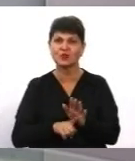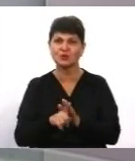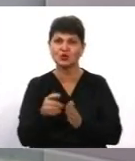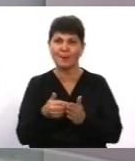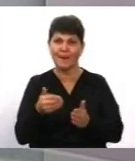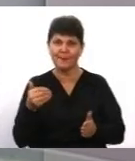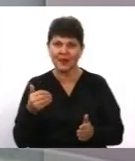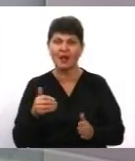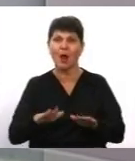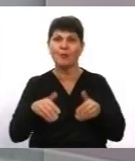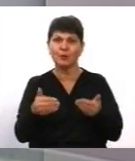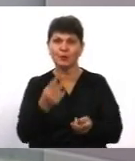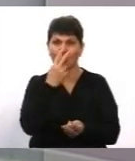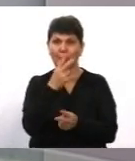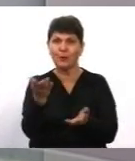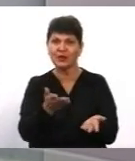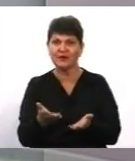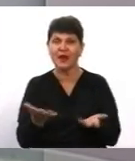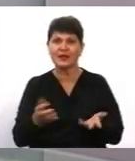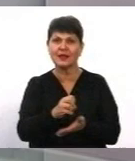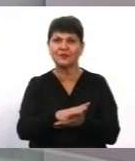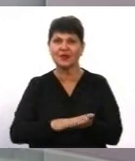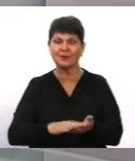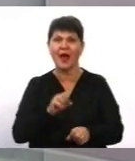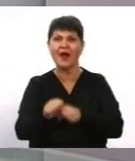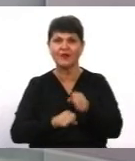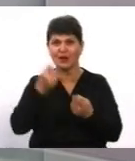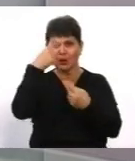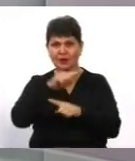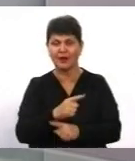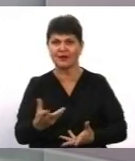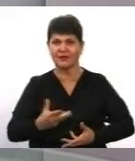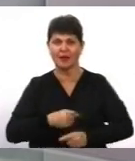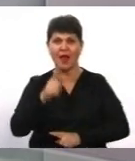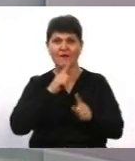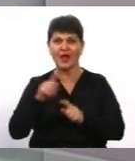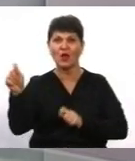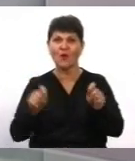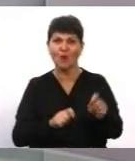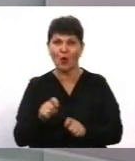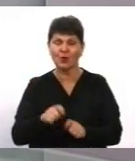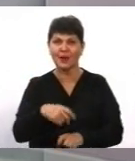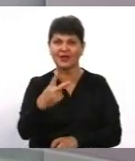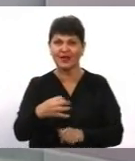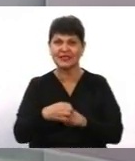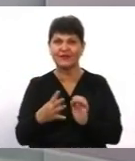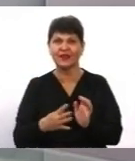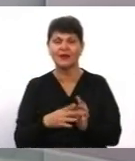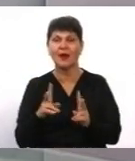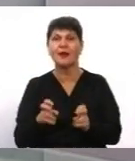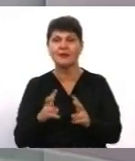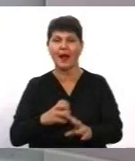обговорення, пропоную подивитися, якими дивами велотехніки вражали на велофорумі 2019 та як проходила